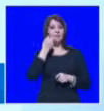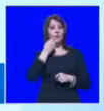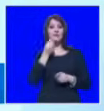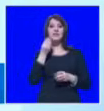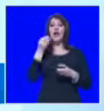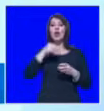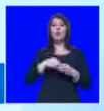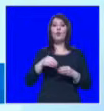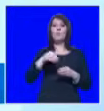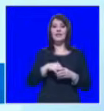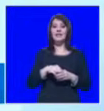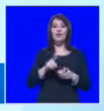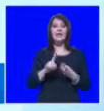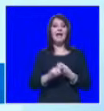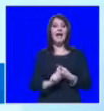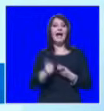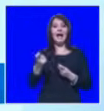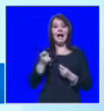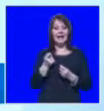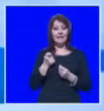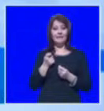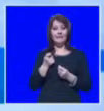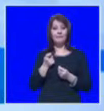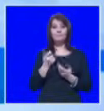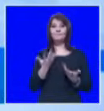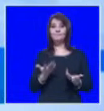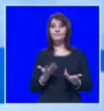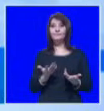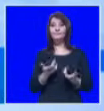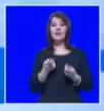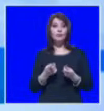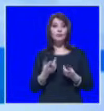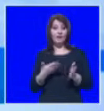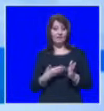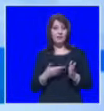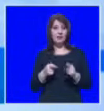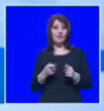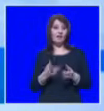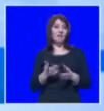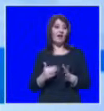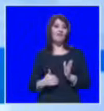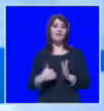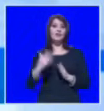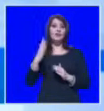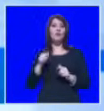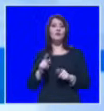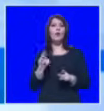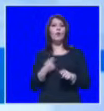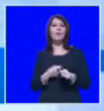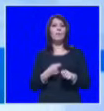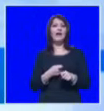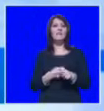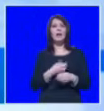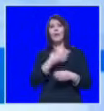допълнително кредитиране. И въпреки това, кредитирането е високо. Тази бележка, която вие правите в